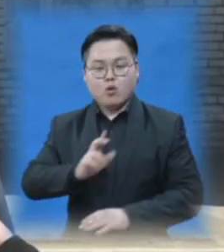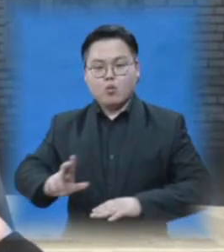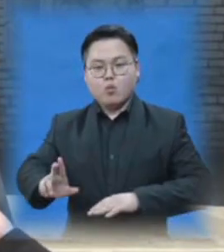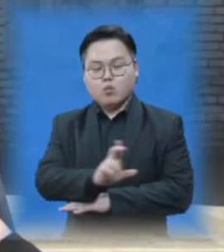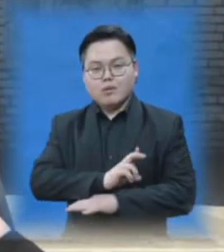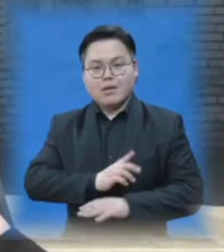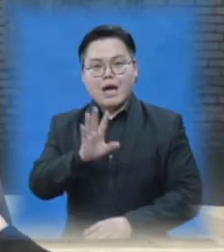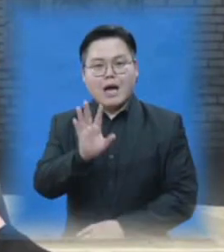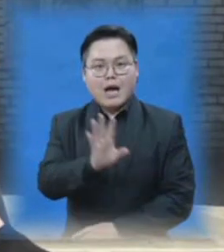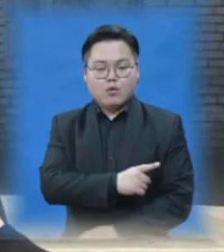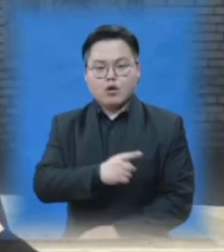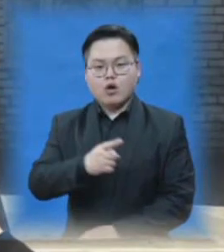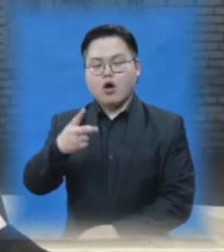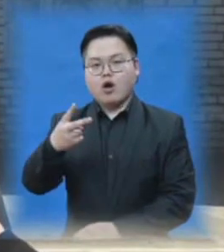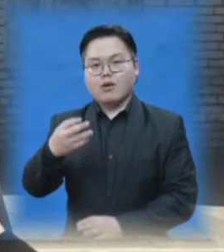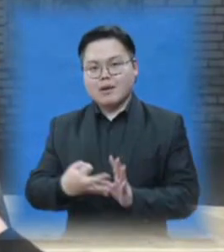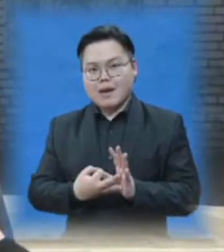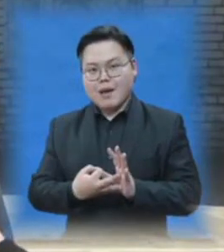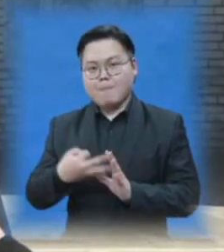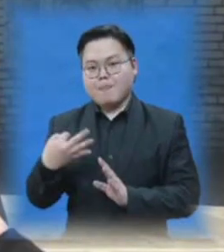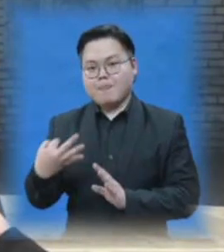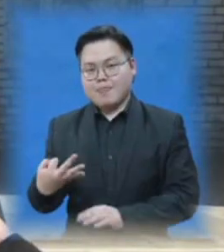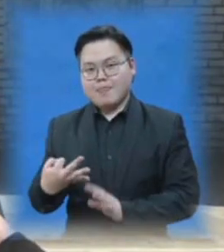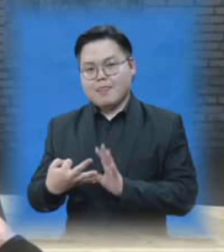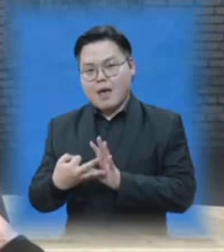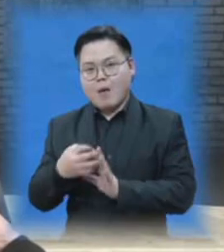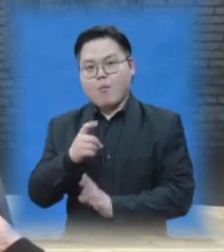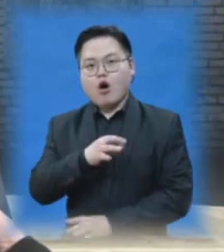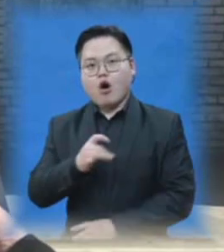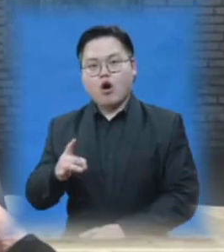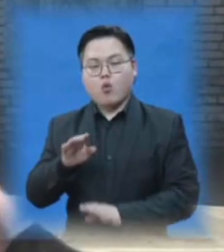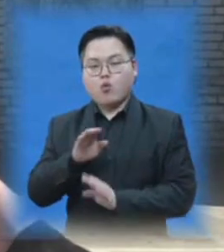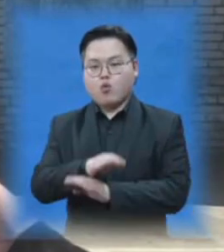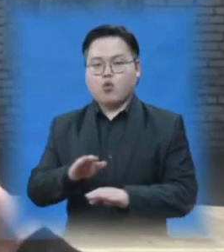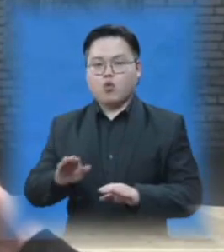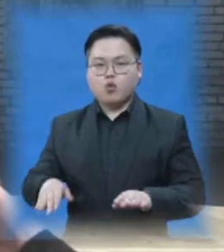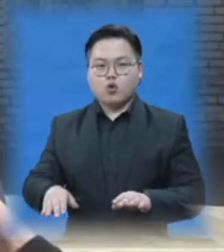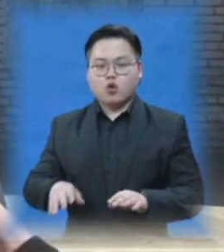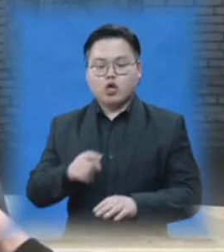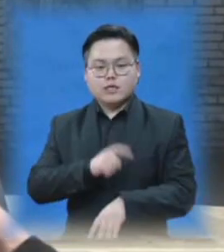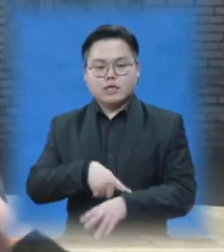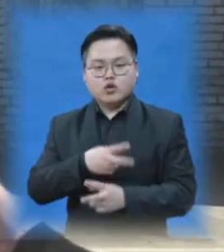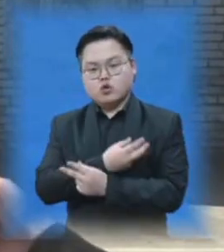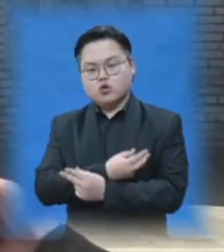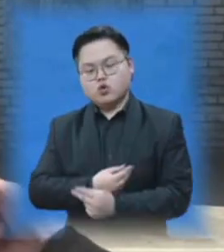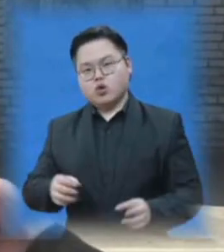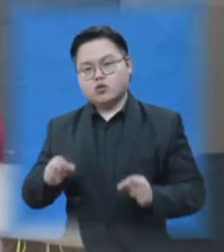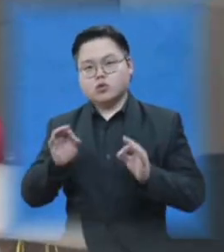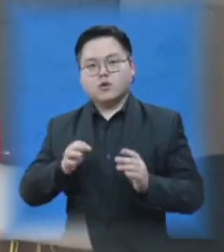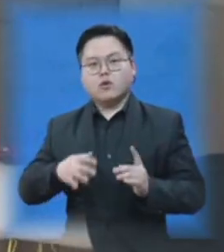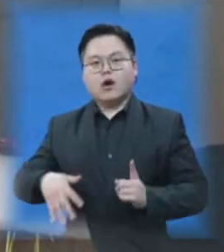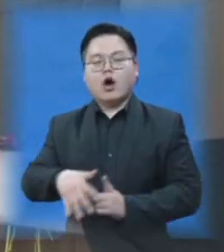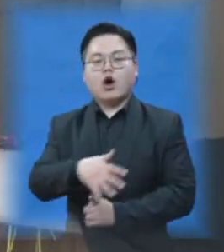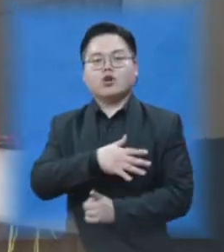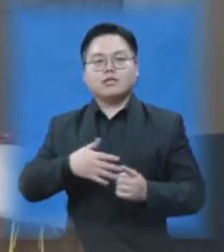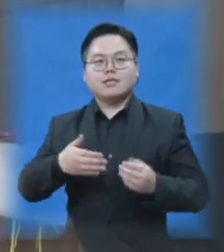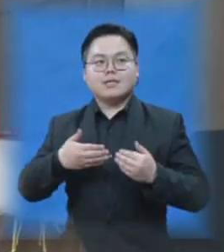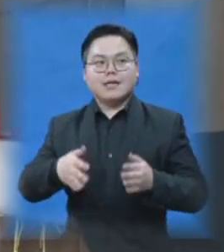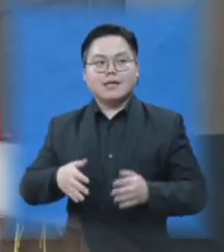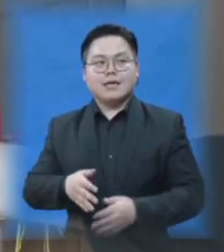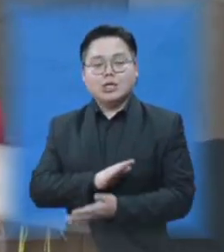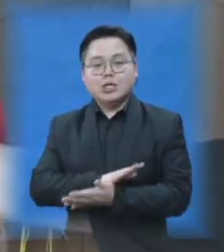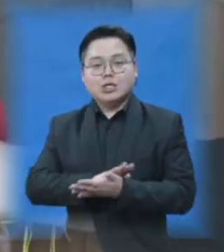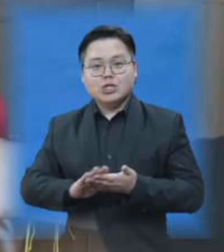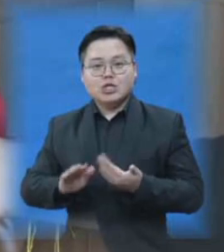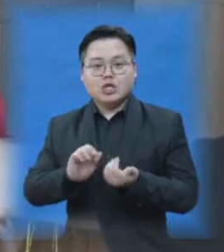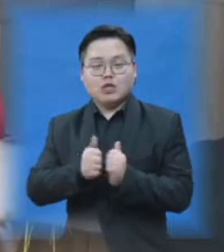11-28 8 дугаар хорооны одоо бас хүүхэд залуучууд маань энэ чөлөө цагаа зөв боловс өнгөрүүлэх юм орчин бүрдэж байна. Энэ шин залтаа бас ямар гоё.